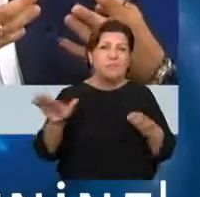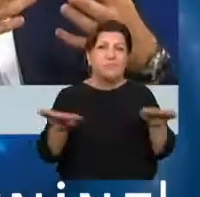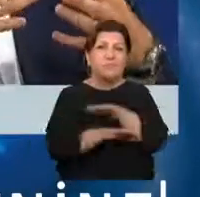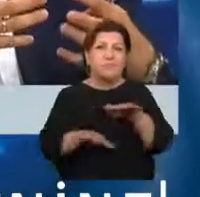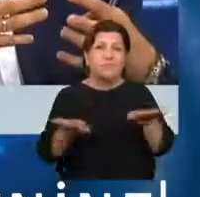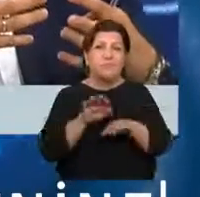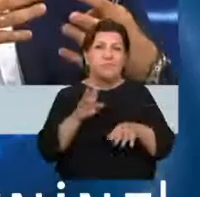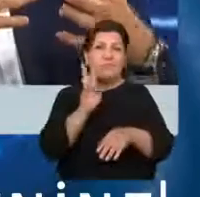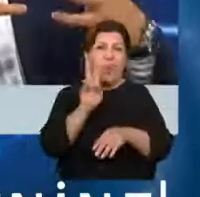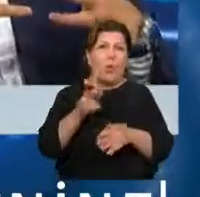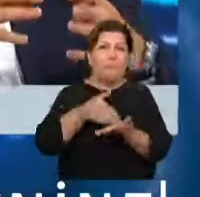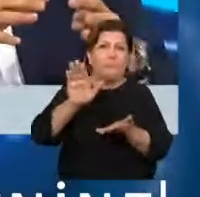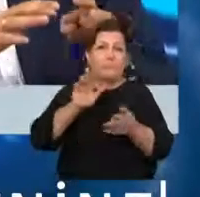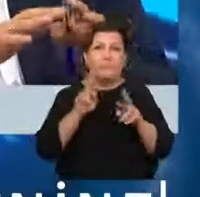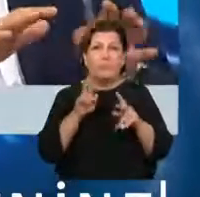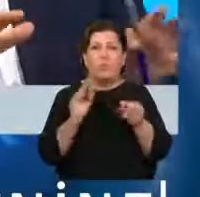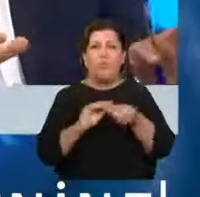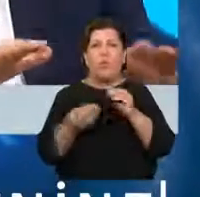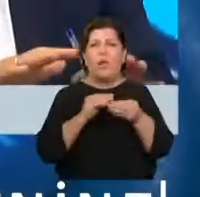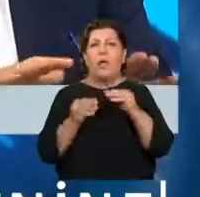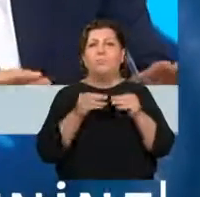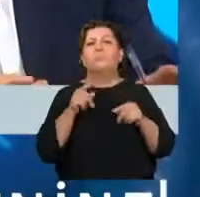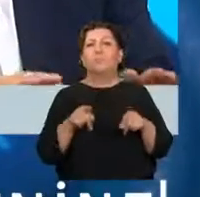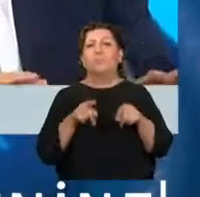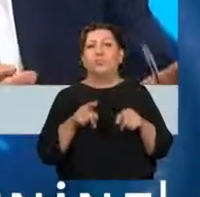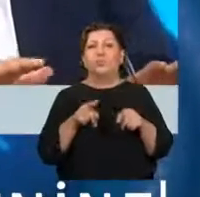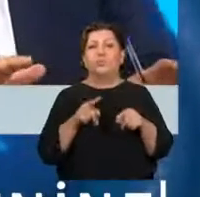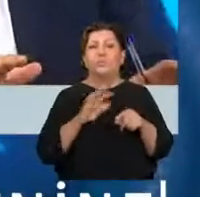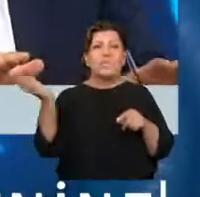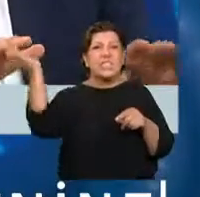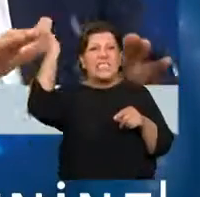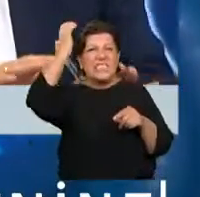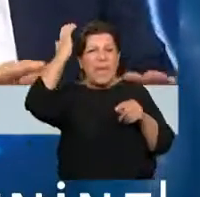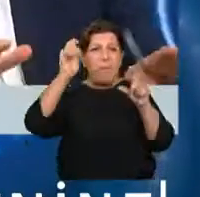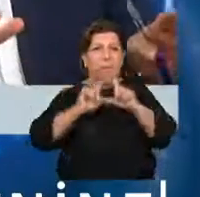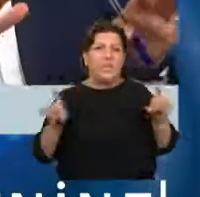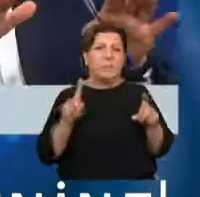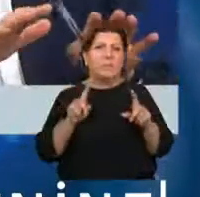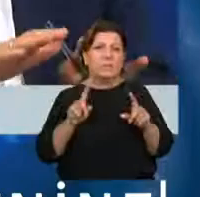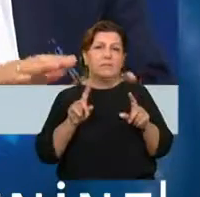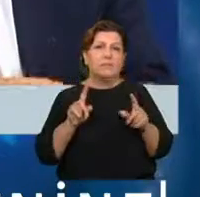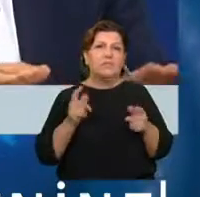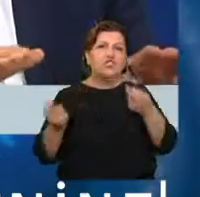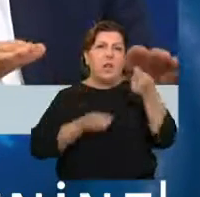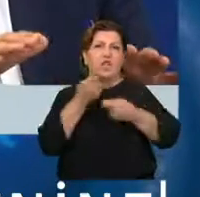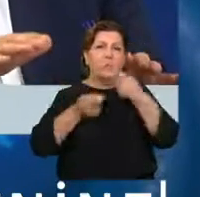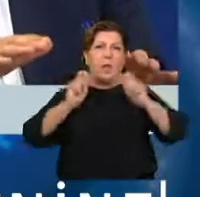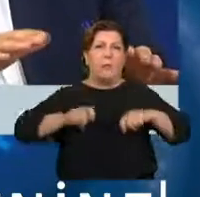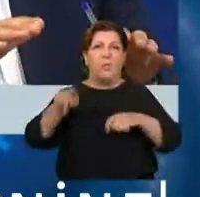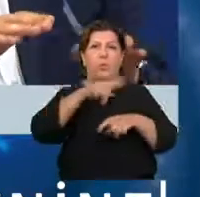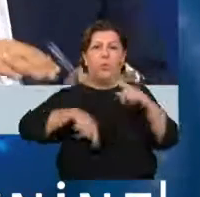öteki olarak görme meselesi bu zemin bir tartışma Yani zemin bir davranış zemin Bir siyasi pratik